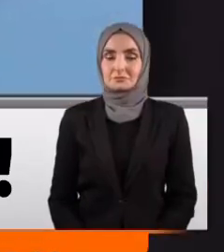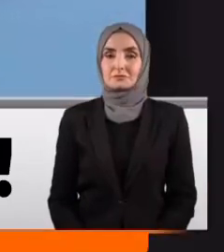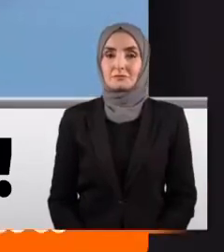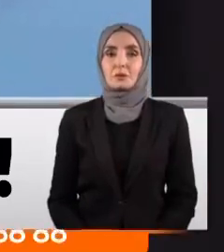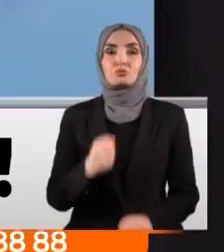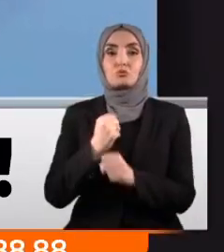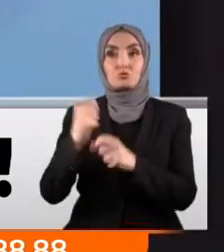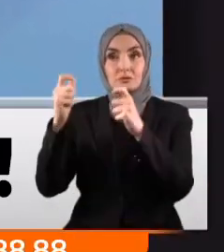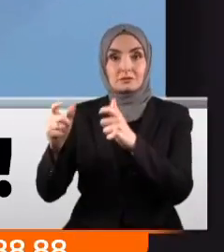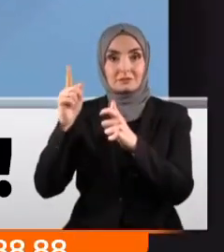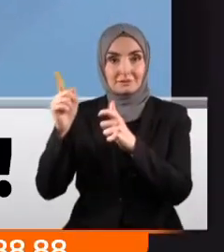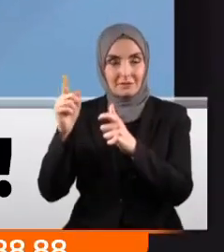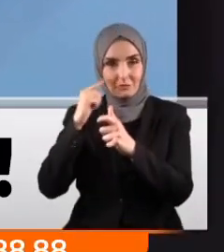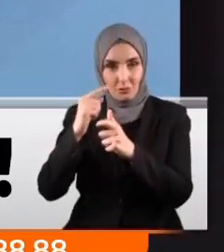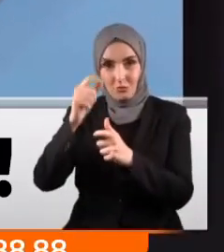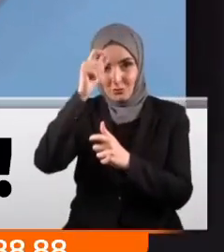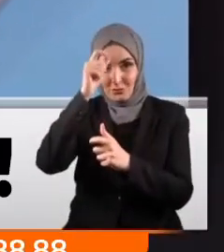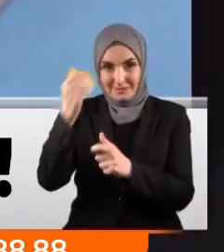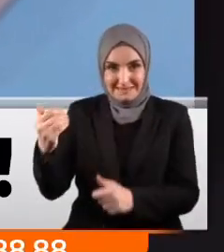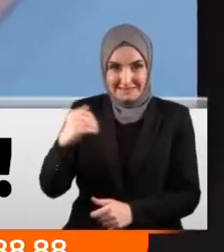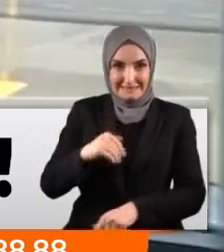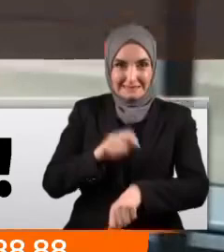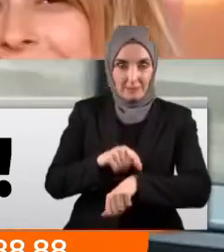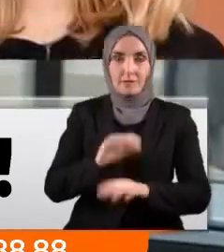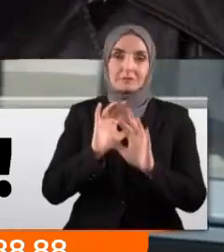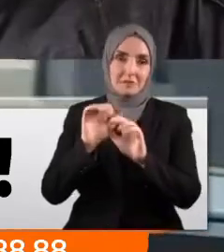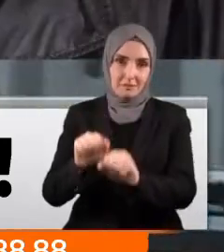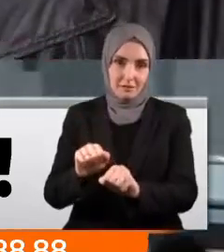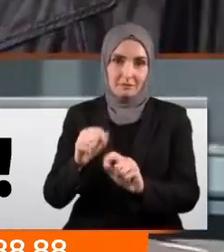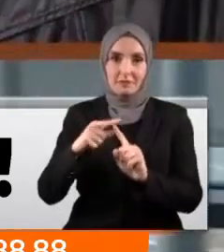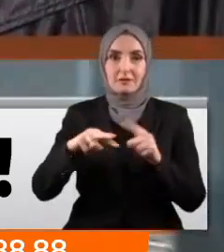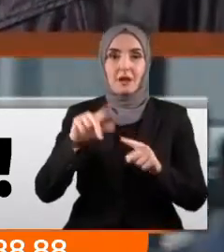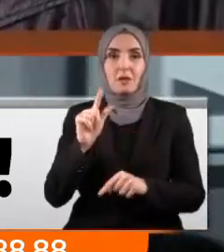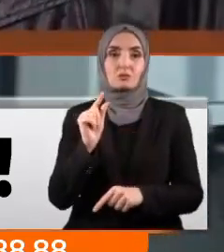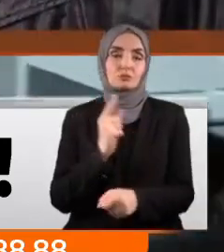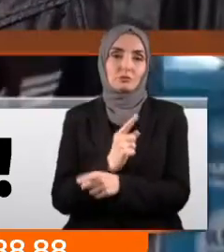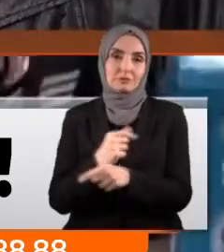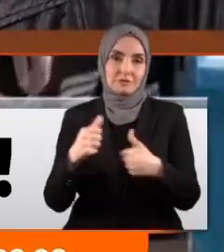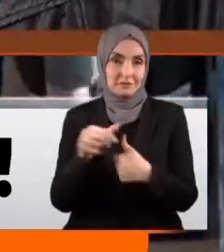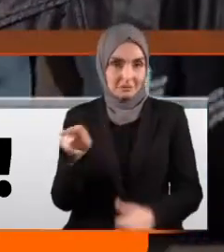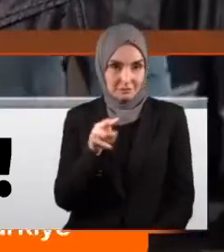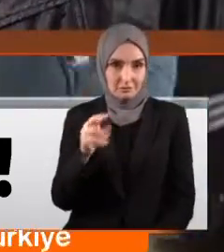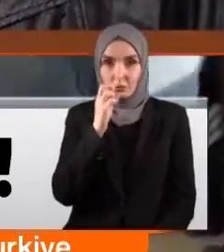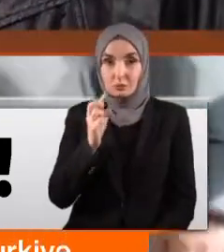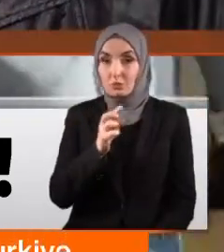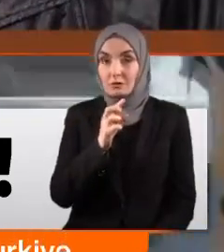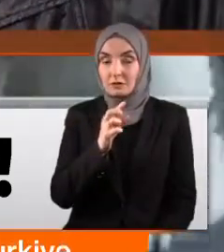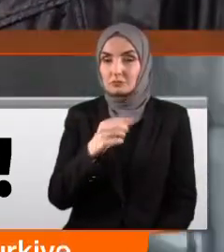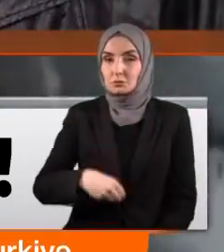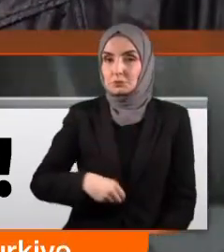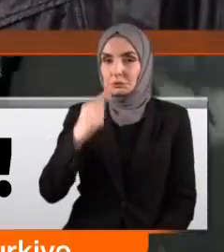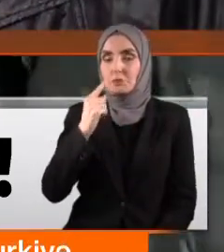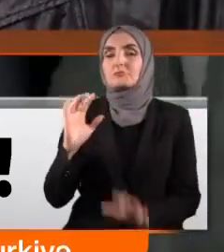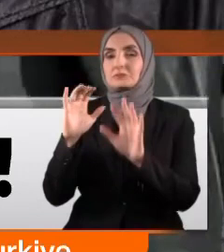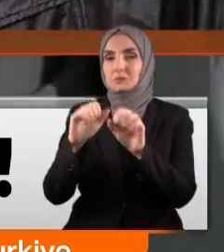Gürcistan'dan Türkiye'ye giriş yaptıkları sırada yakalanmış lardı Talu çifti dolandırıcılık suçlamasıyla tutuklandı kendilerini